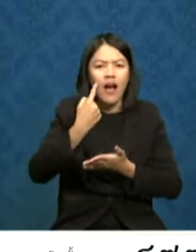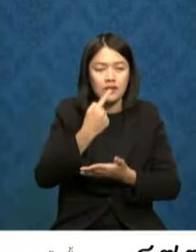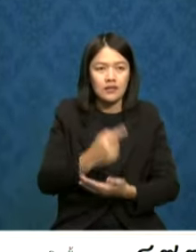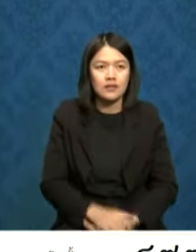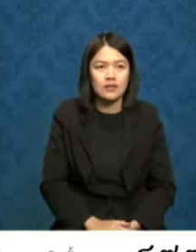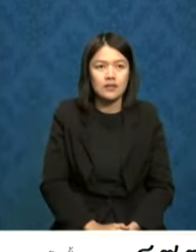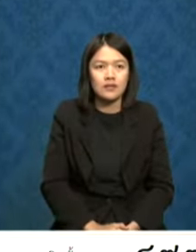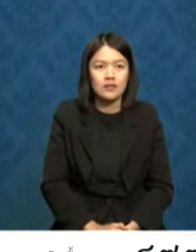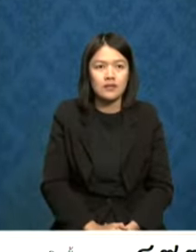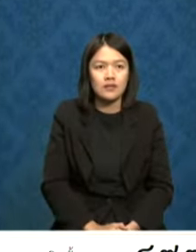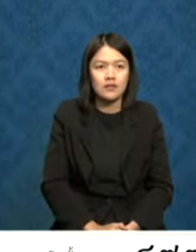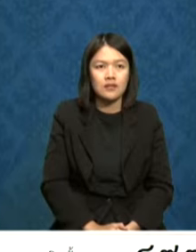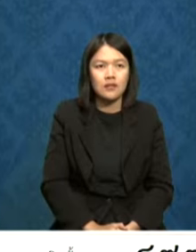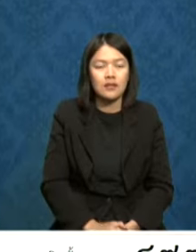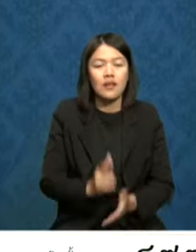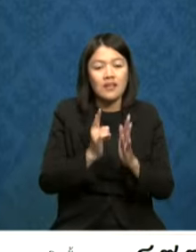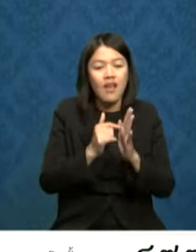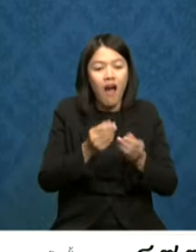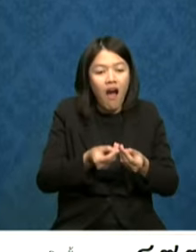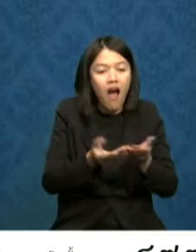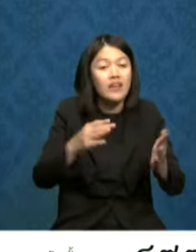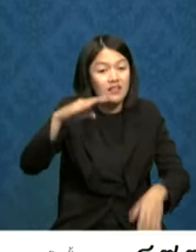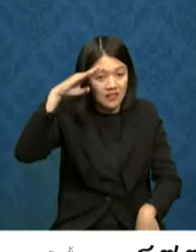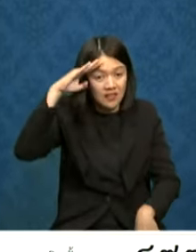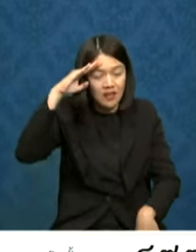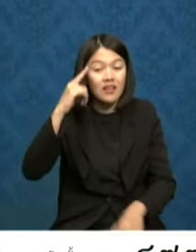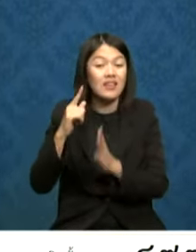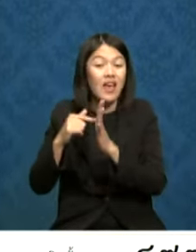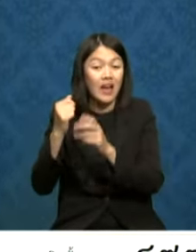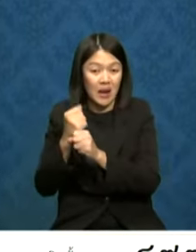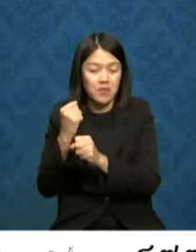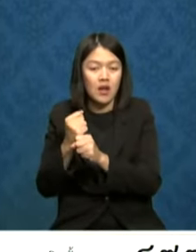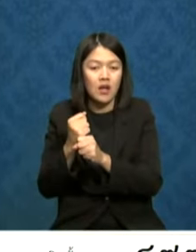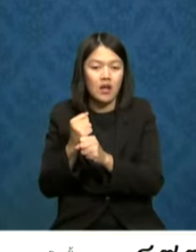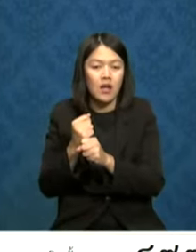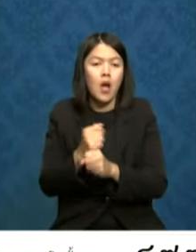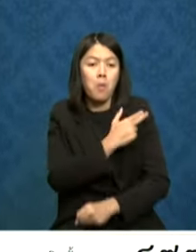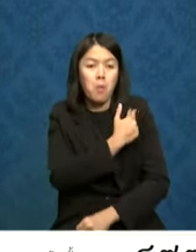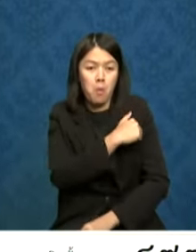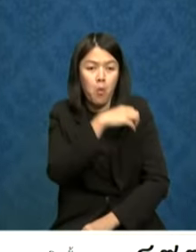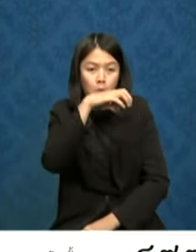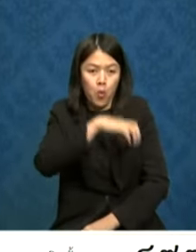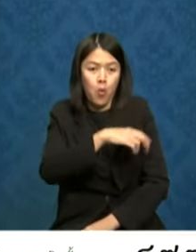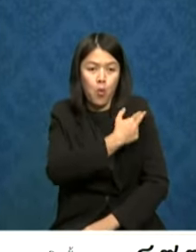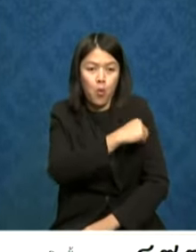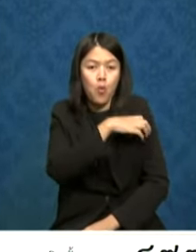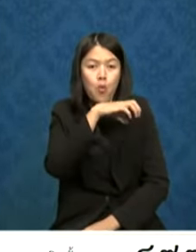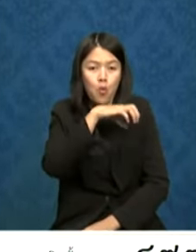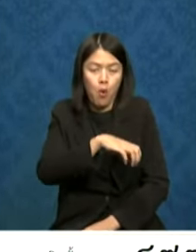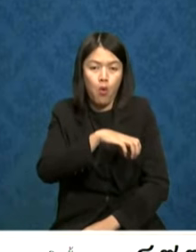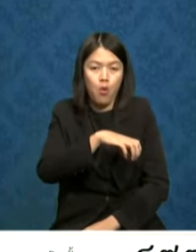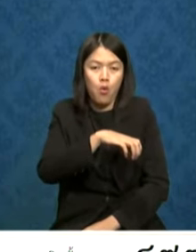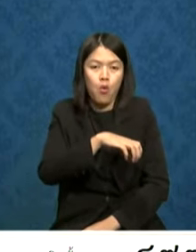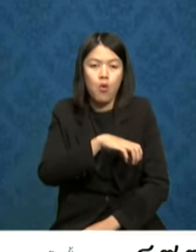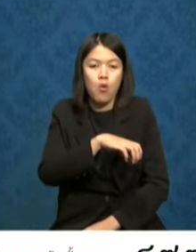นี้นะครับการแจกจ่ายยาให้กำลังพลภายหลังจากการผลิตกรมการแพทย์เหล่าทัพโรงพยาบาลสังกัดเหล่าทัพ